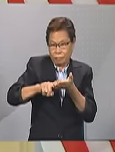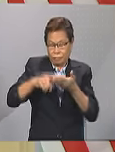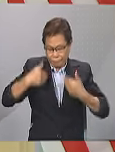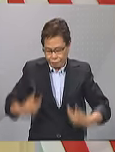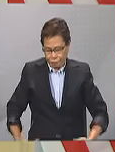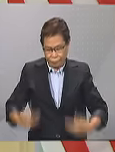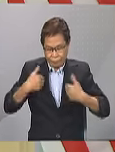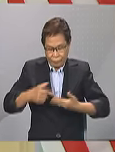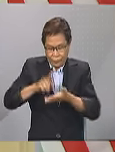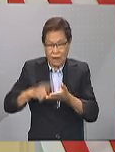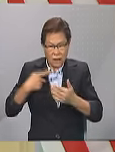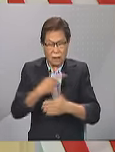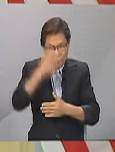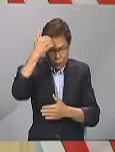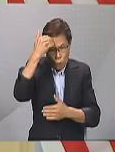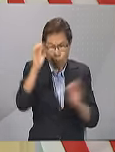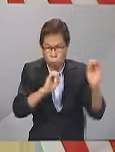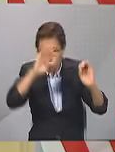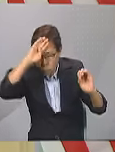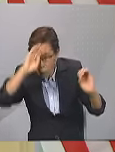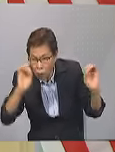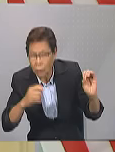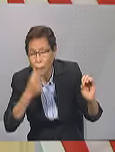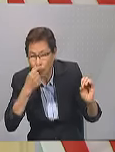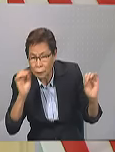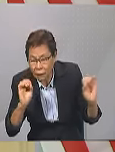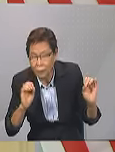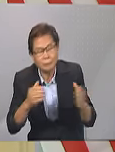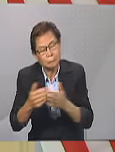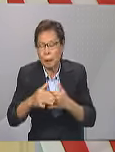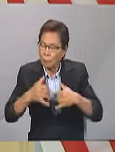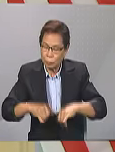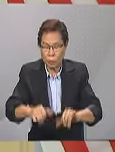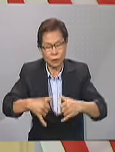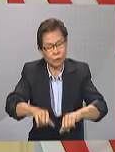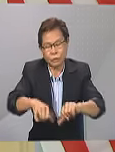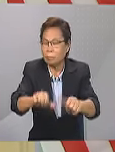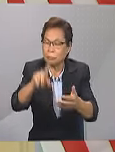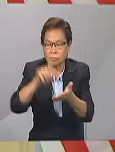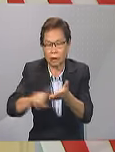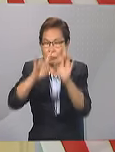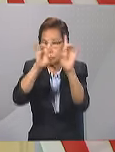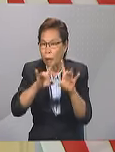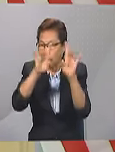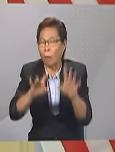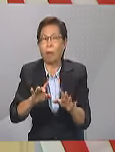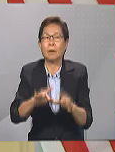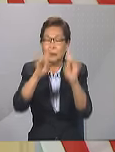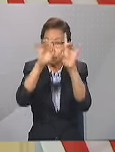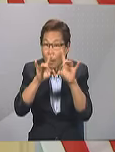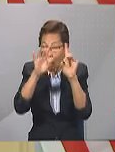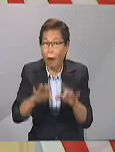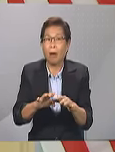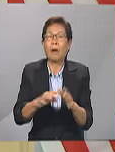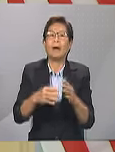kita tahu mereka tidak punya lele tapi masih lagi kita akan mengadakan saringan bergejala palingan